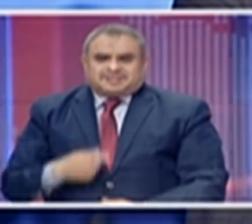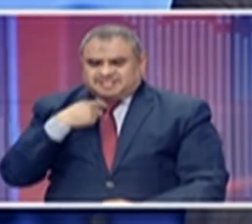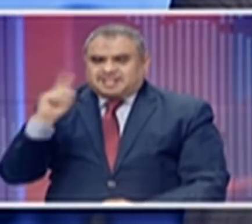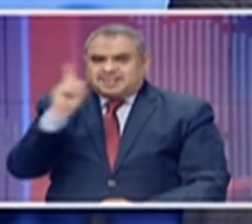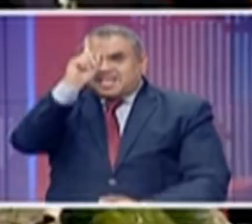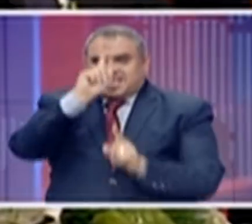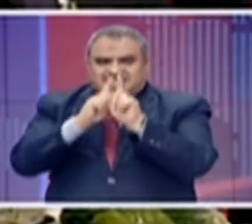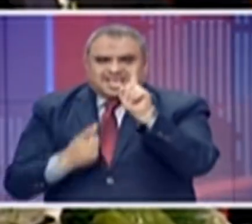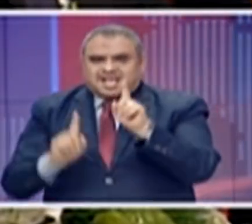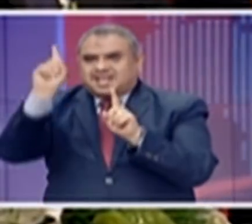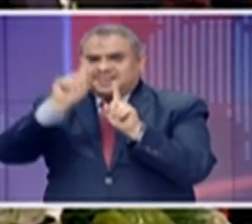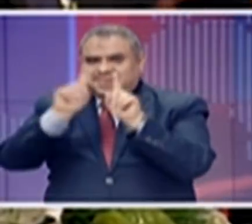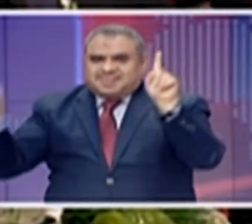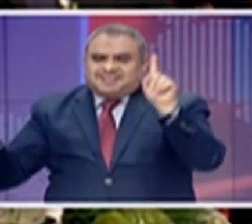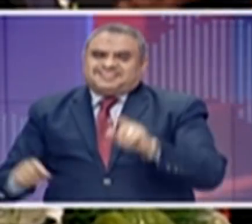الله،